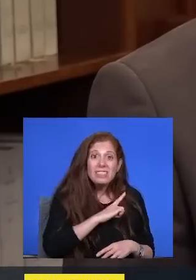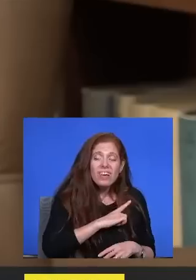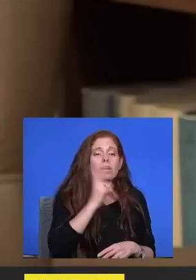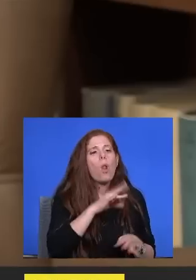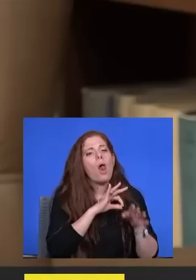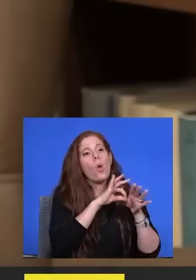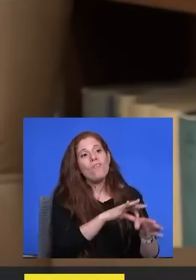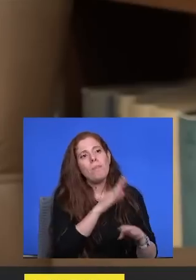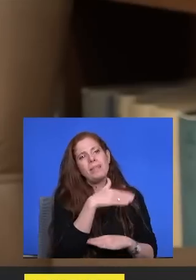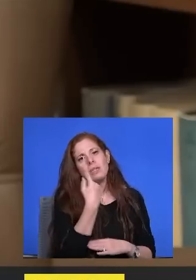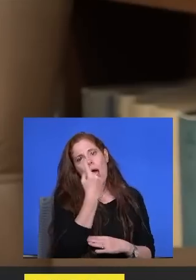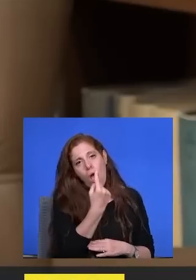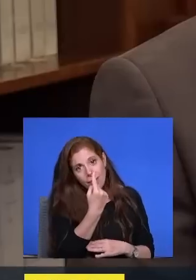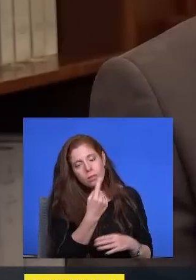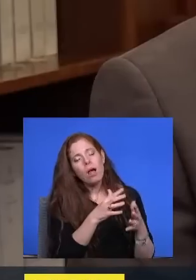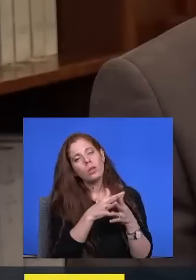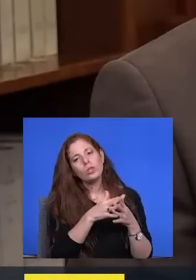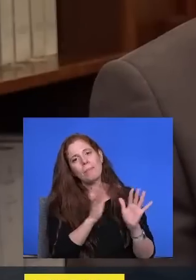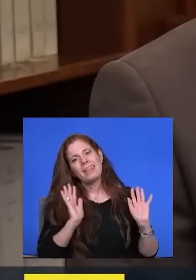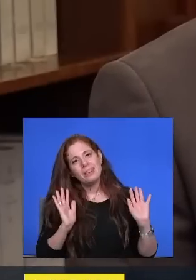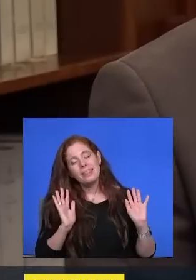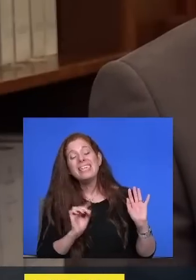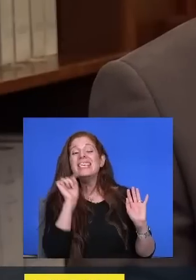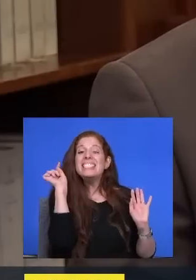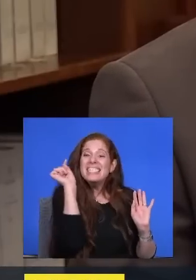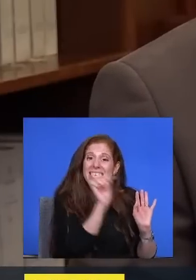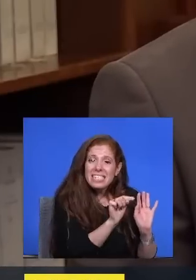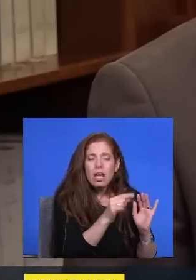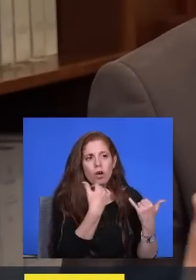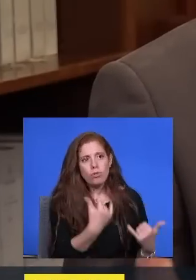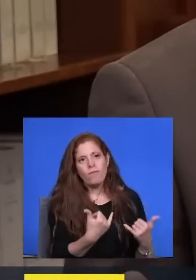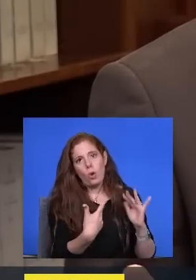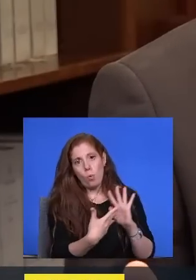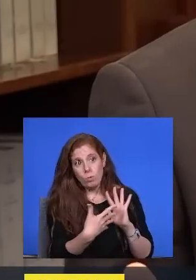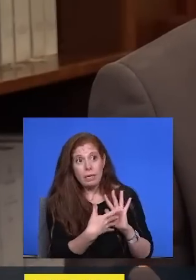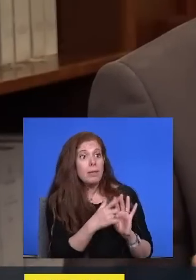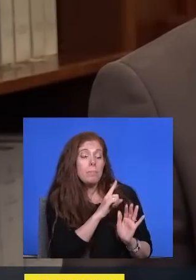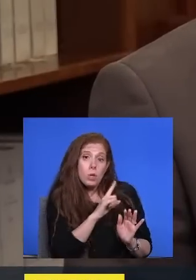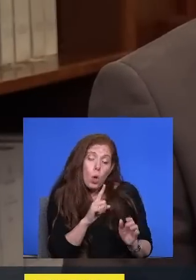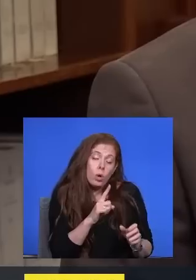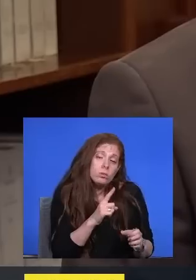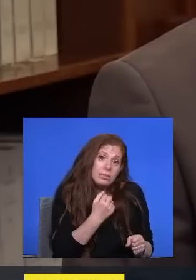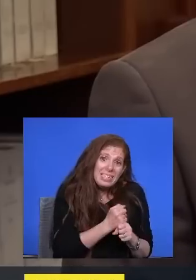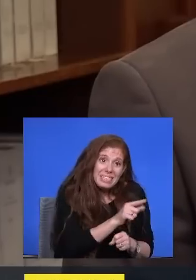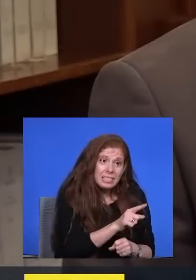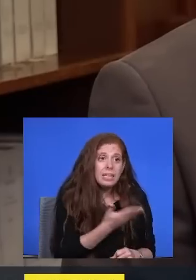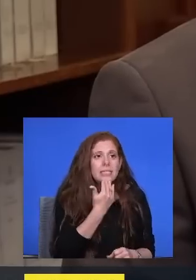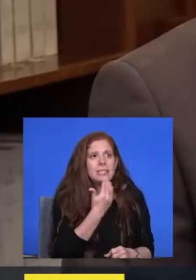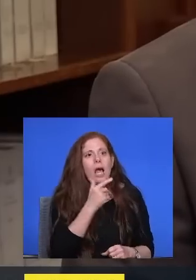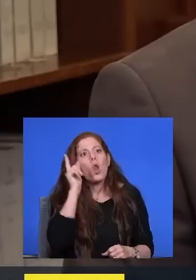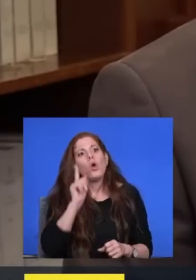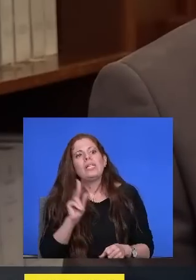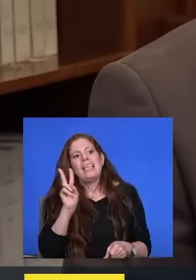מדינה אחת, ארצות הברית. היא למעשה עומדת במבחן המרכזי. אם היא לא תעמוד במבחן, ישראל יודעת להגן על